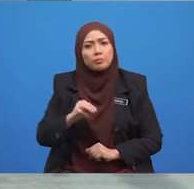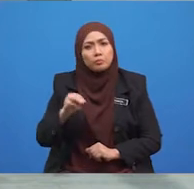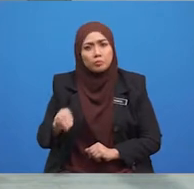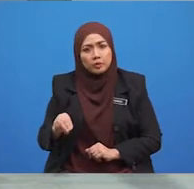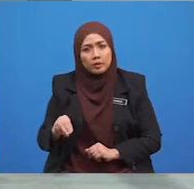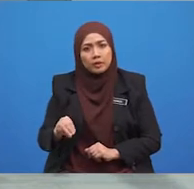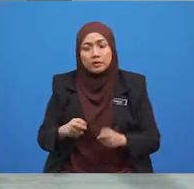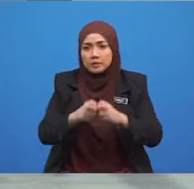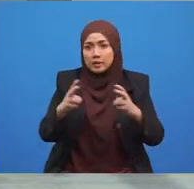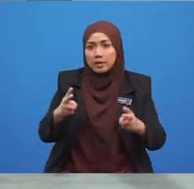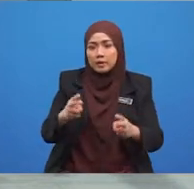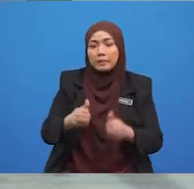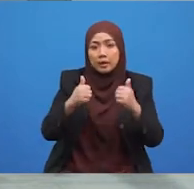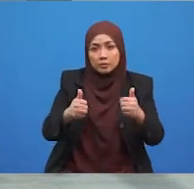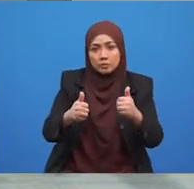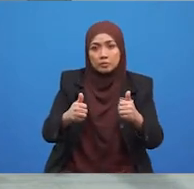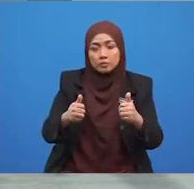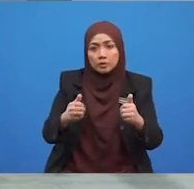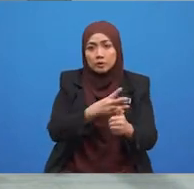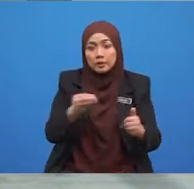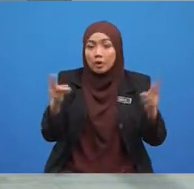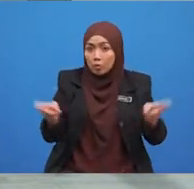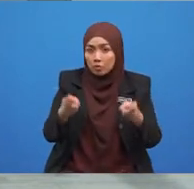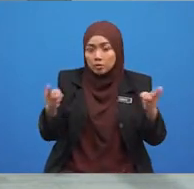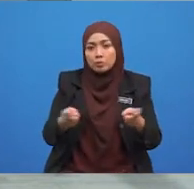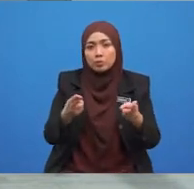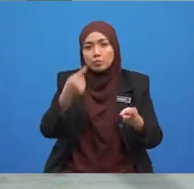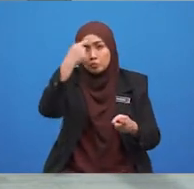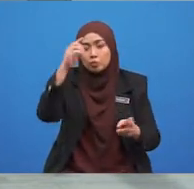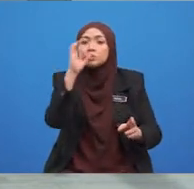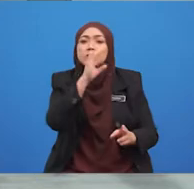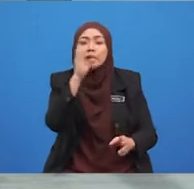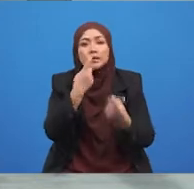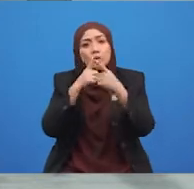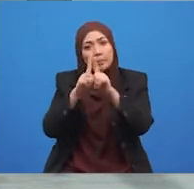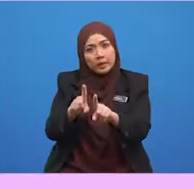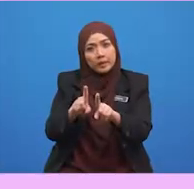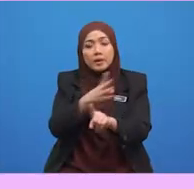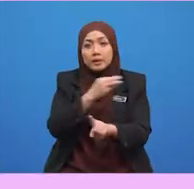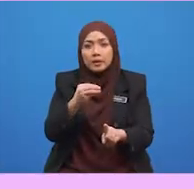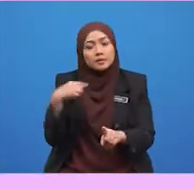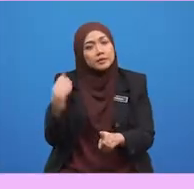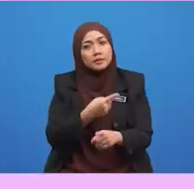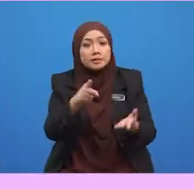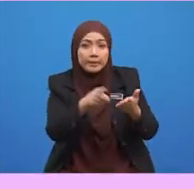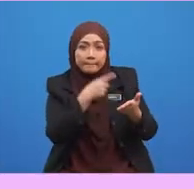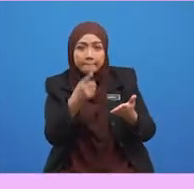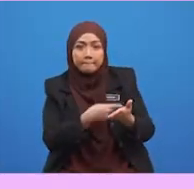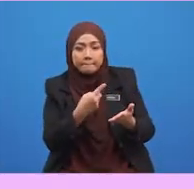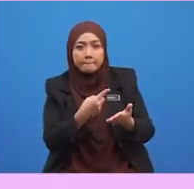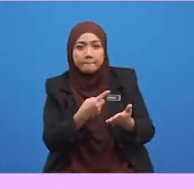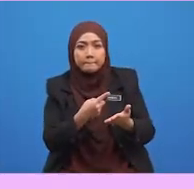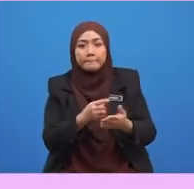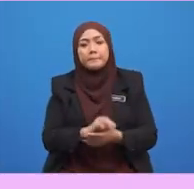berusaha untuk menyelesaikan soalan ini. Mari kita bersama-sama semak langkah